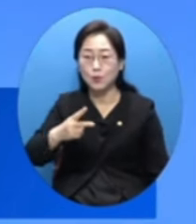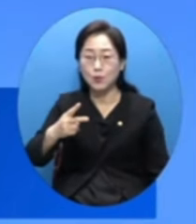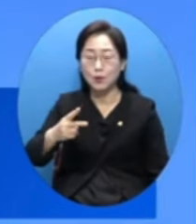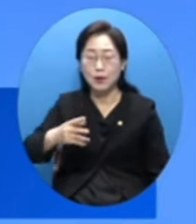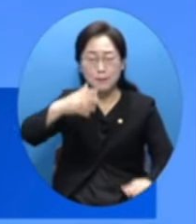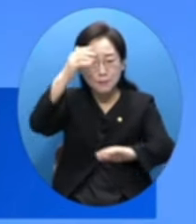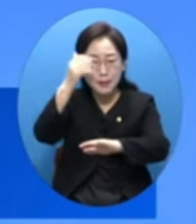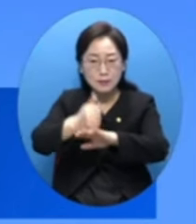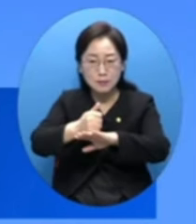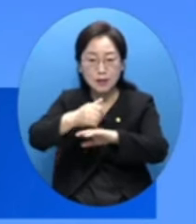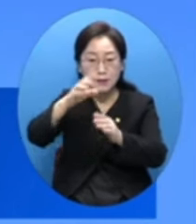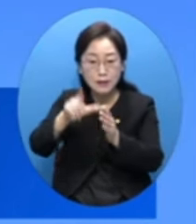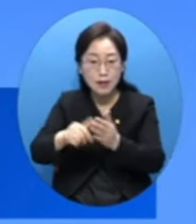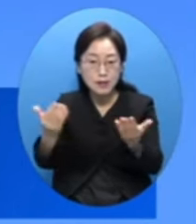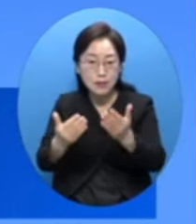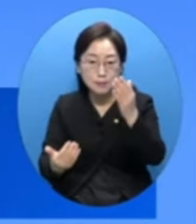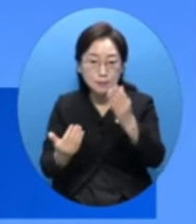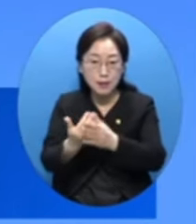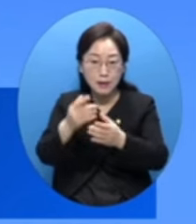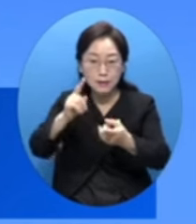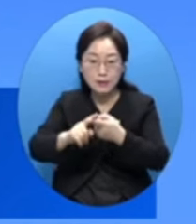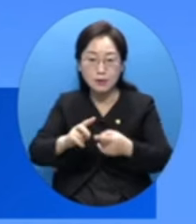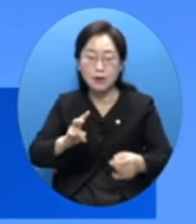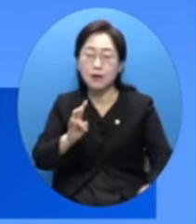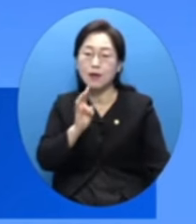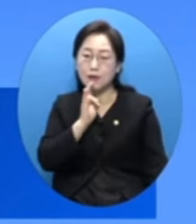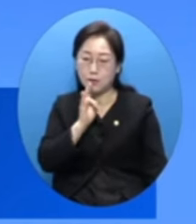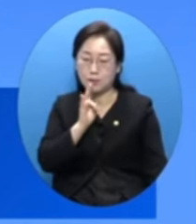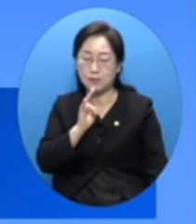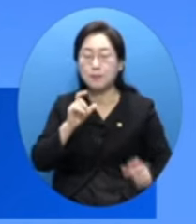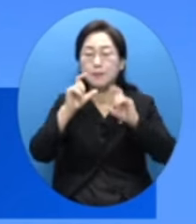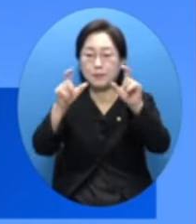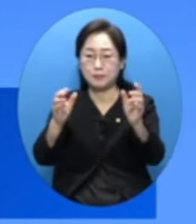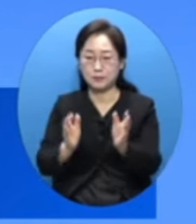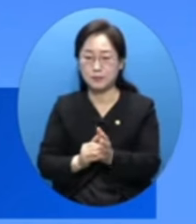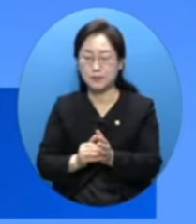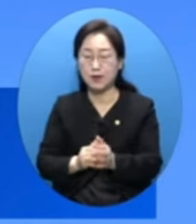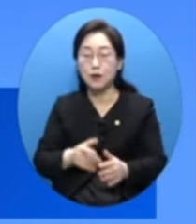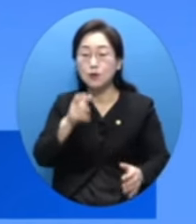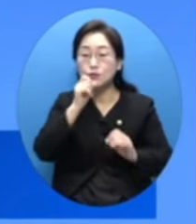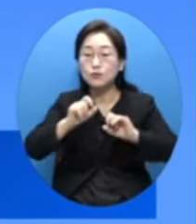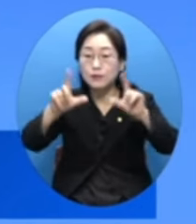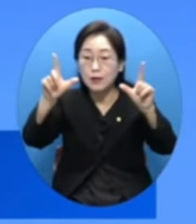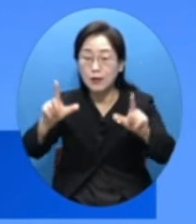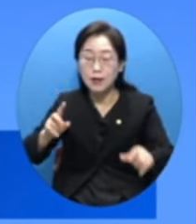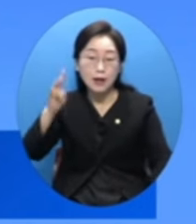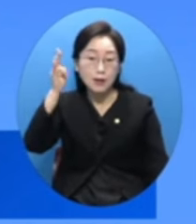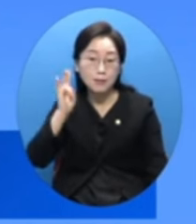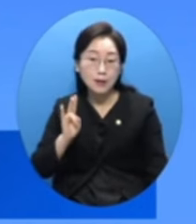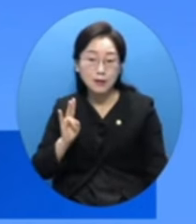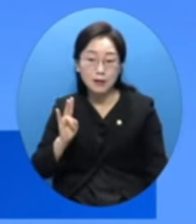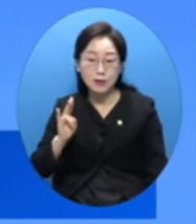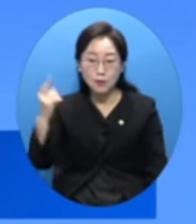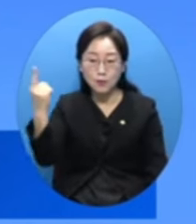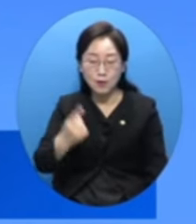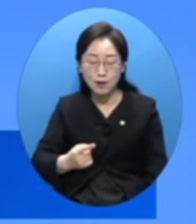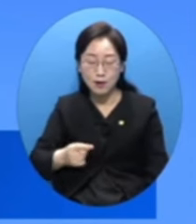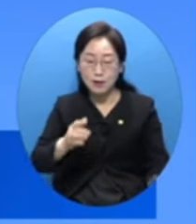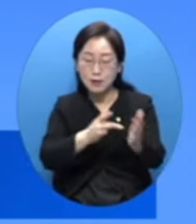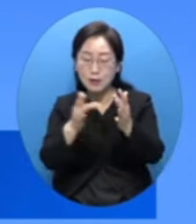때 되어질 일들에 대한 예언의 말씀을 하십니다 수요일 날에는 마리아가 예수님께 향유를 부운